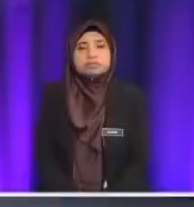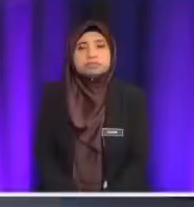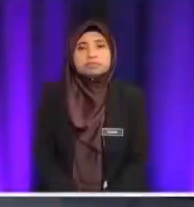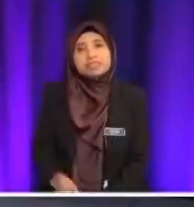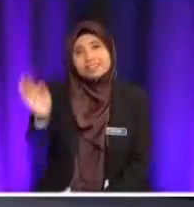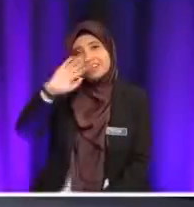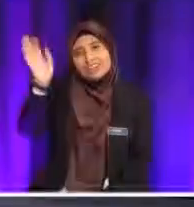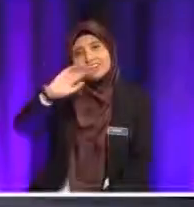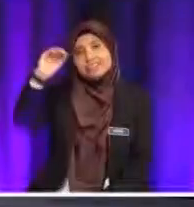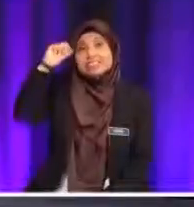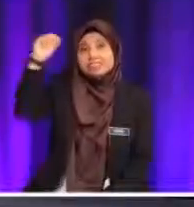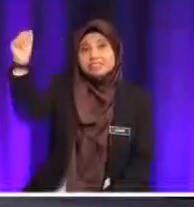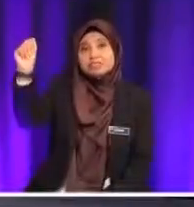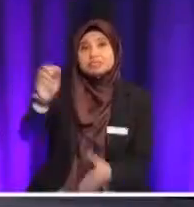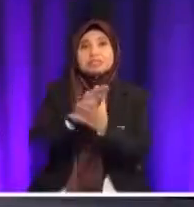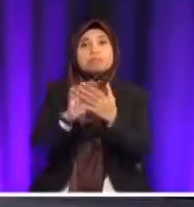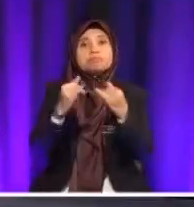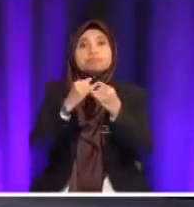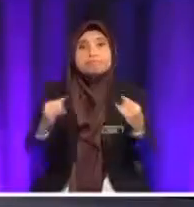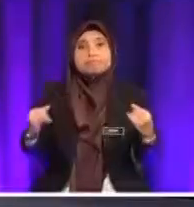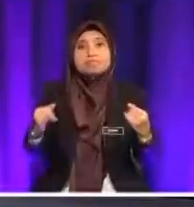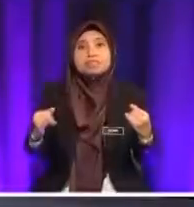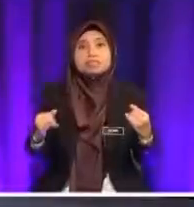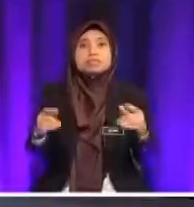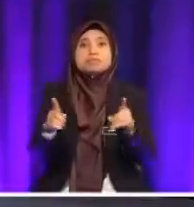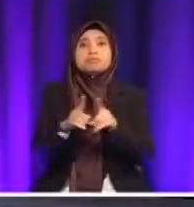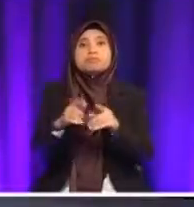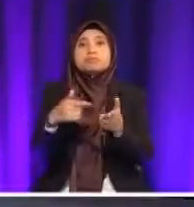Hai assalamualaikum Salam sejahtera menyaksikan